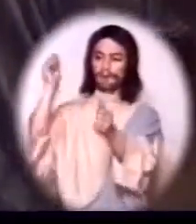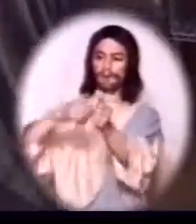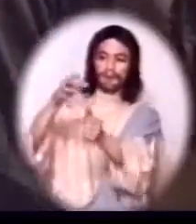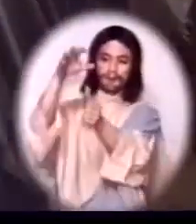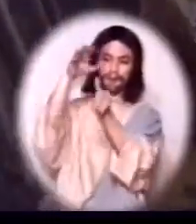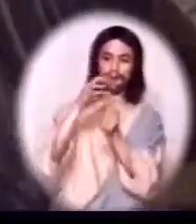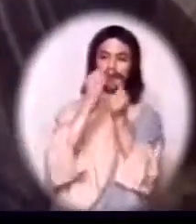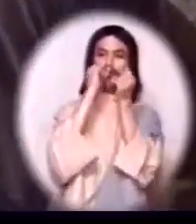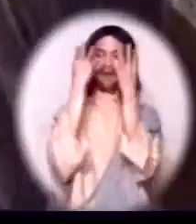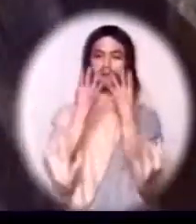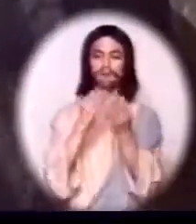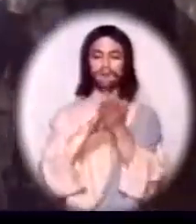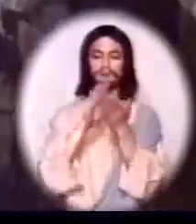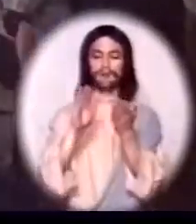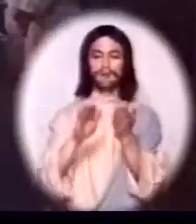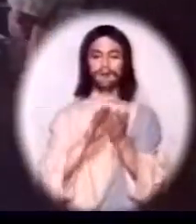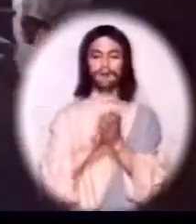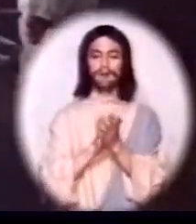그를 감옥에 넣었습니다.